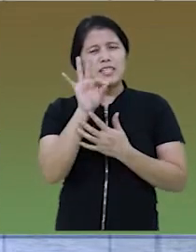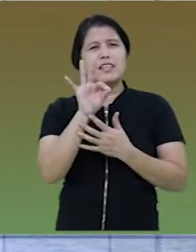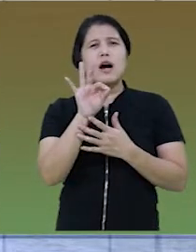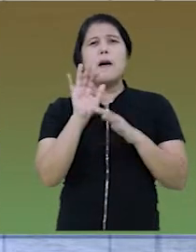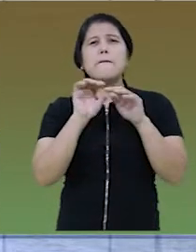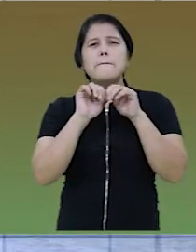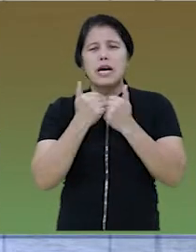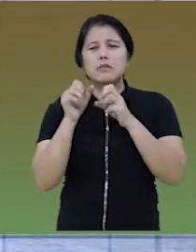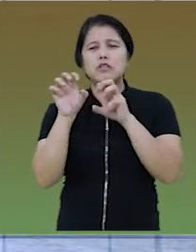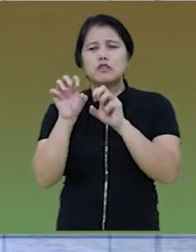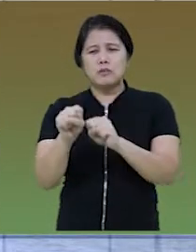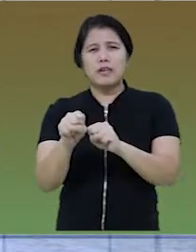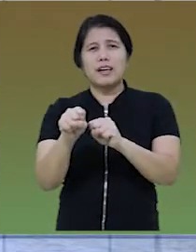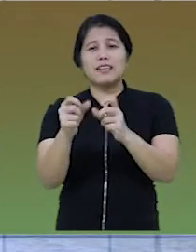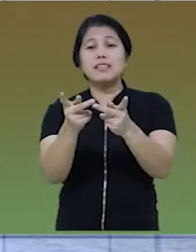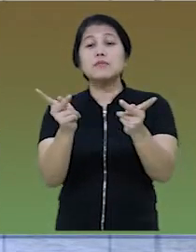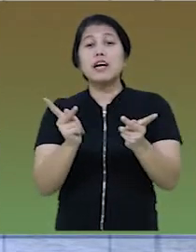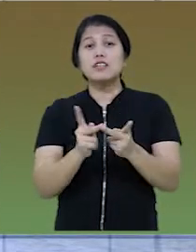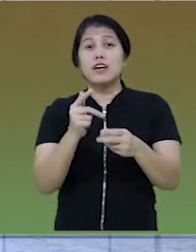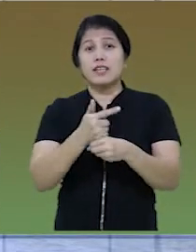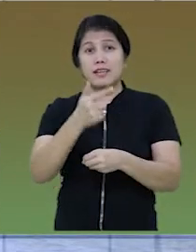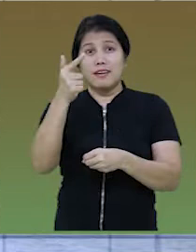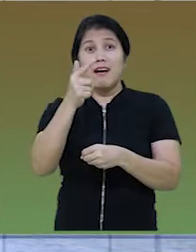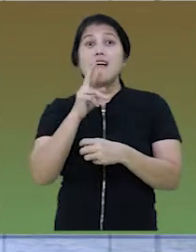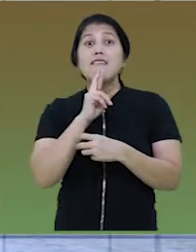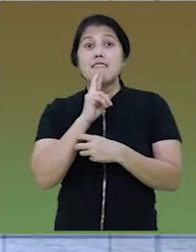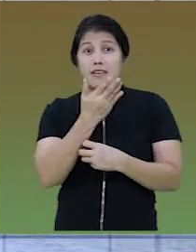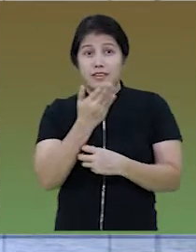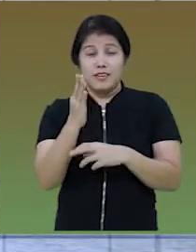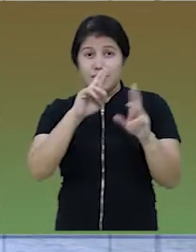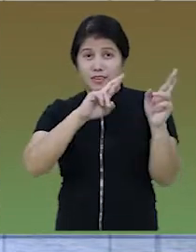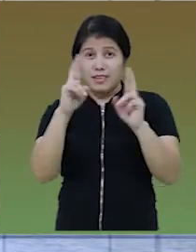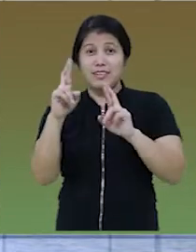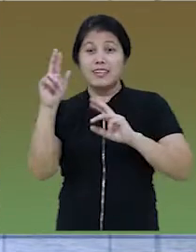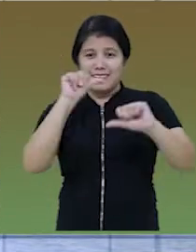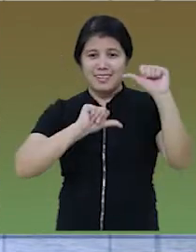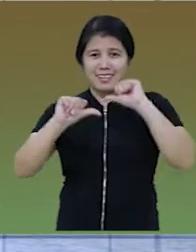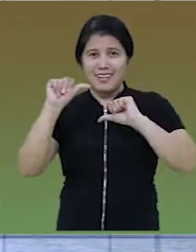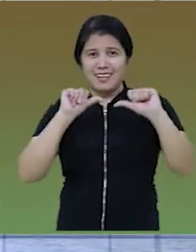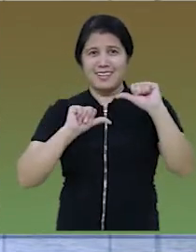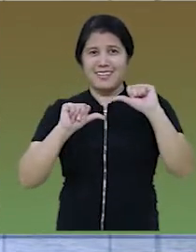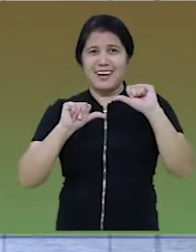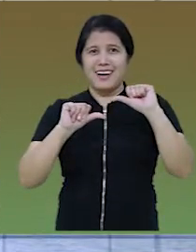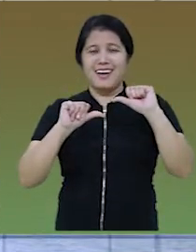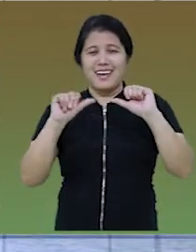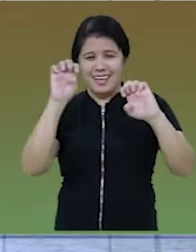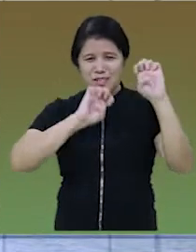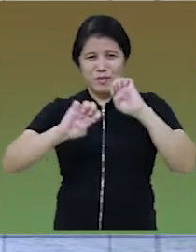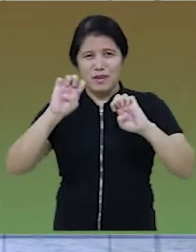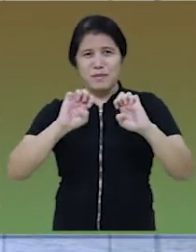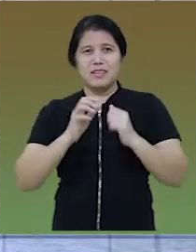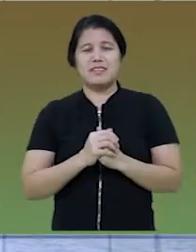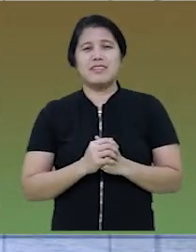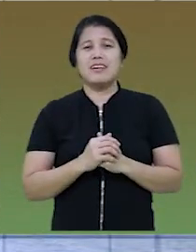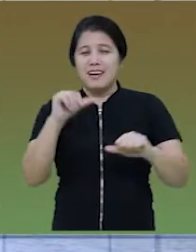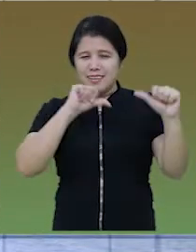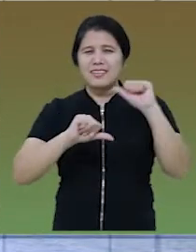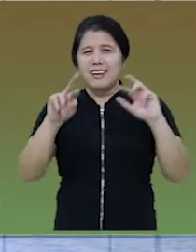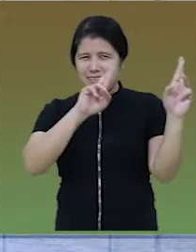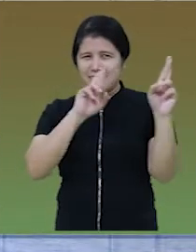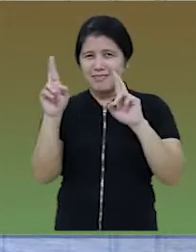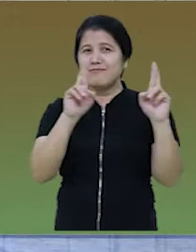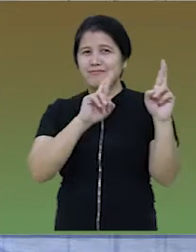espasyo ang gas. Handa na ba kayo sa ating Shensha Experiment? Say handang-handa na po!